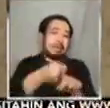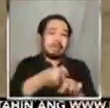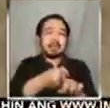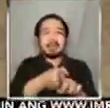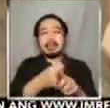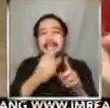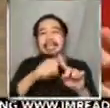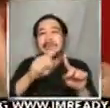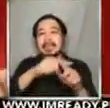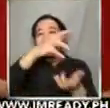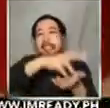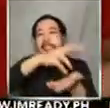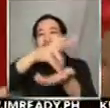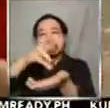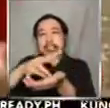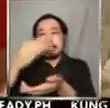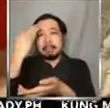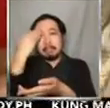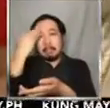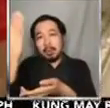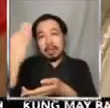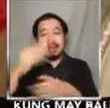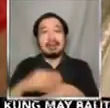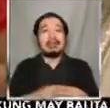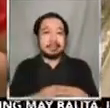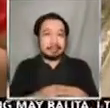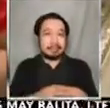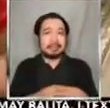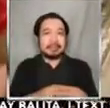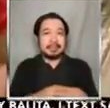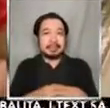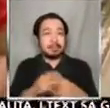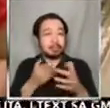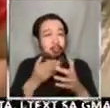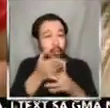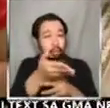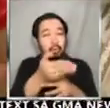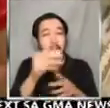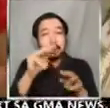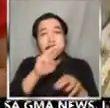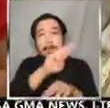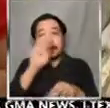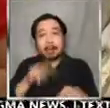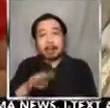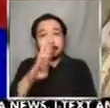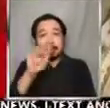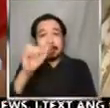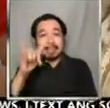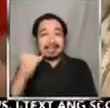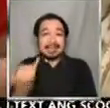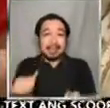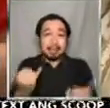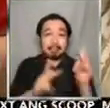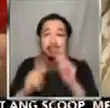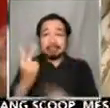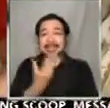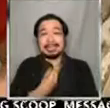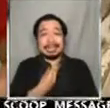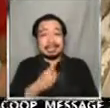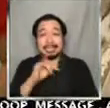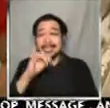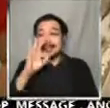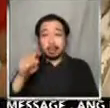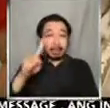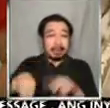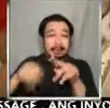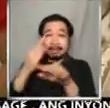Laridel, Pulilan, Kalumpit at Hagonoy palabas ng Manila Bay. Nangangamba ngayon ng mga residente kung hindi magagawa ng solusyon, baka